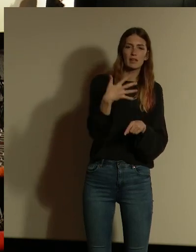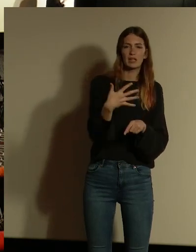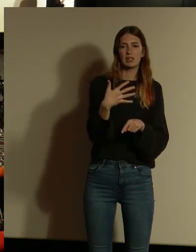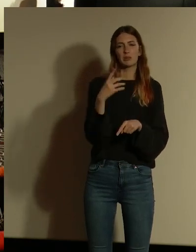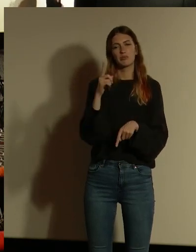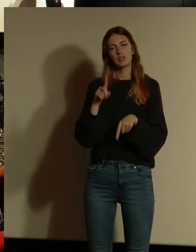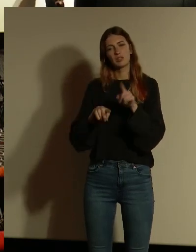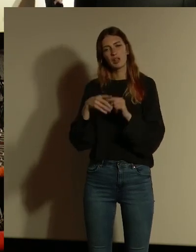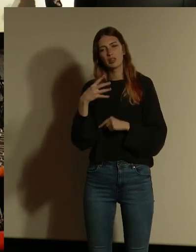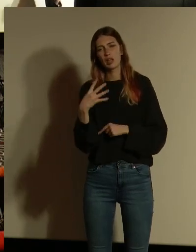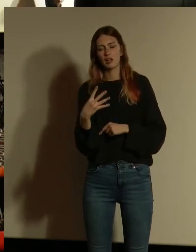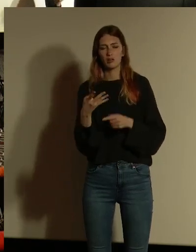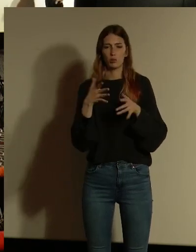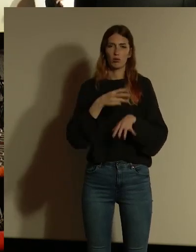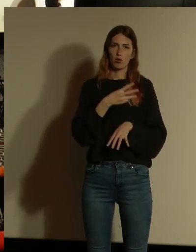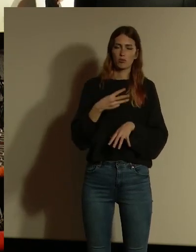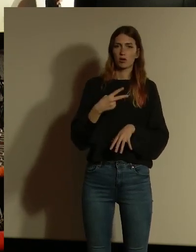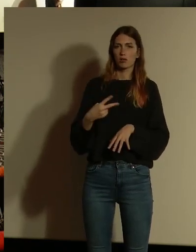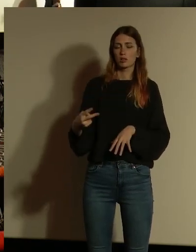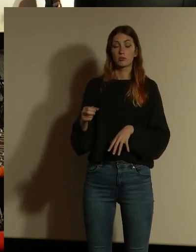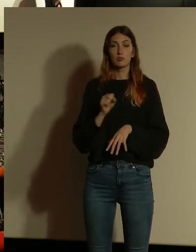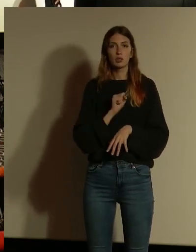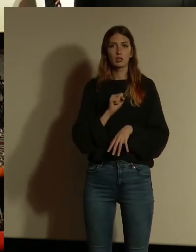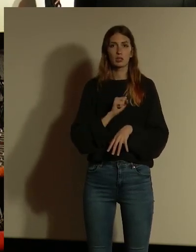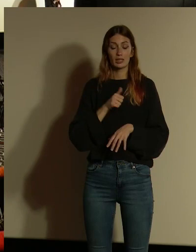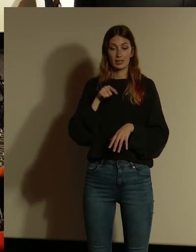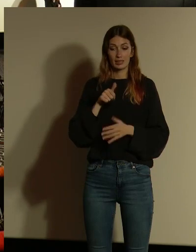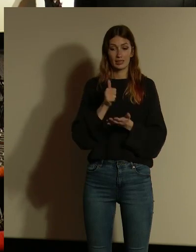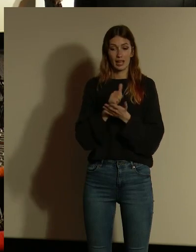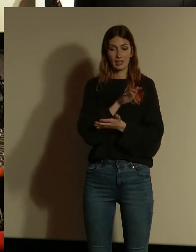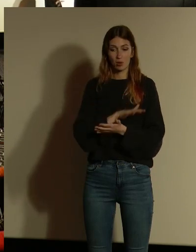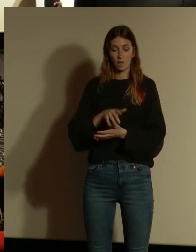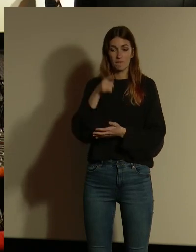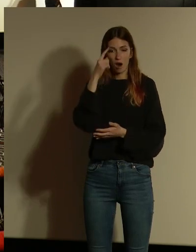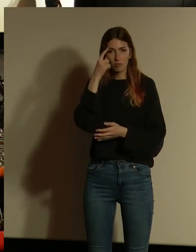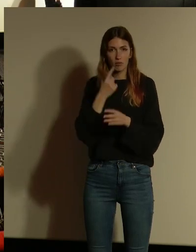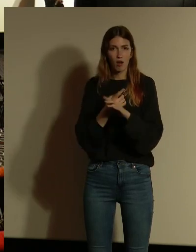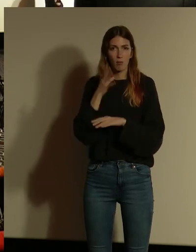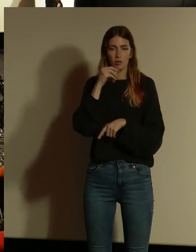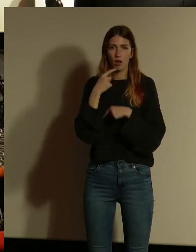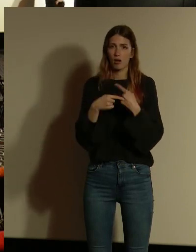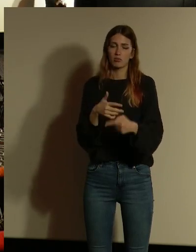nelja, sest ma ei suutnud mentaalselt selles keskkonnas toime tulla.